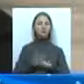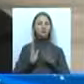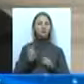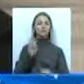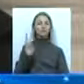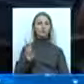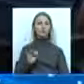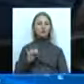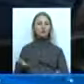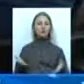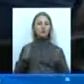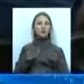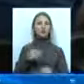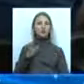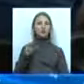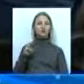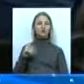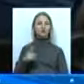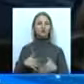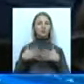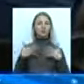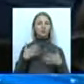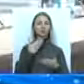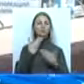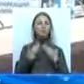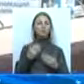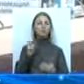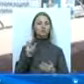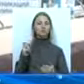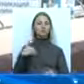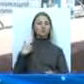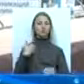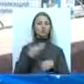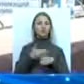теңгемен сақталған. Несие нарығы да күннен күнге үлкен сұранысқа ие болуда.